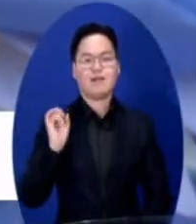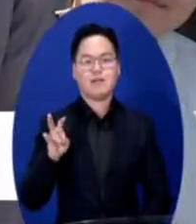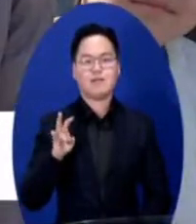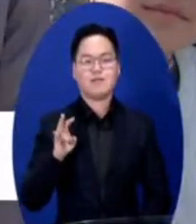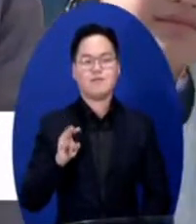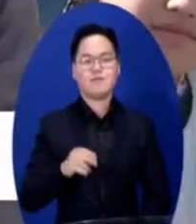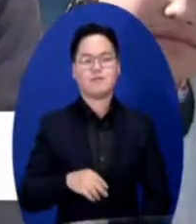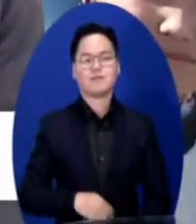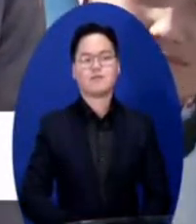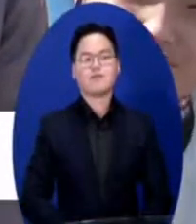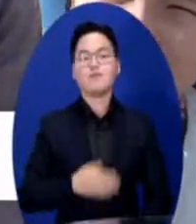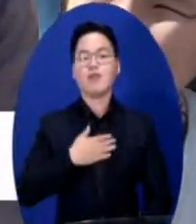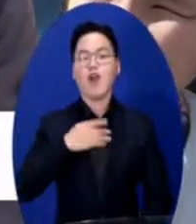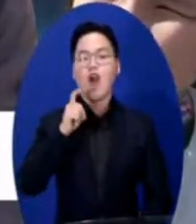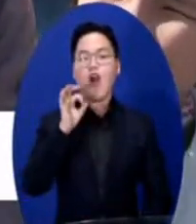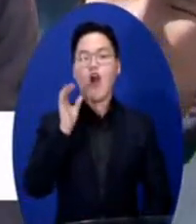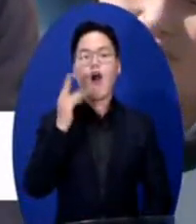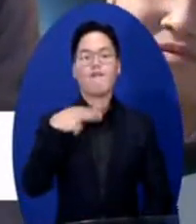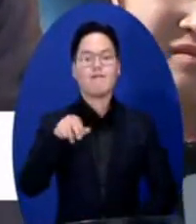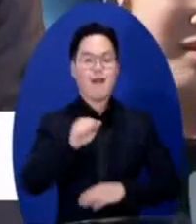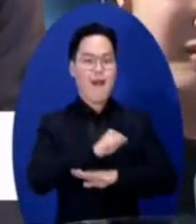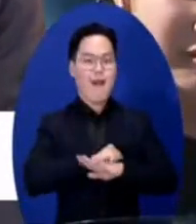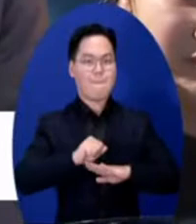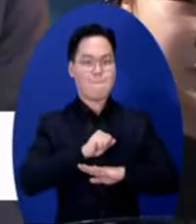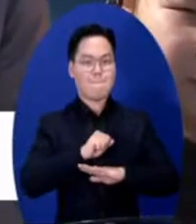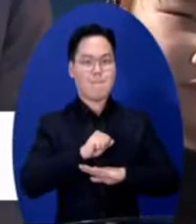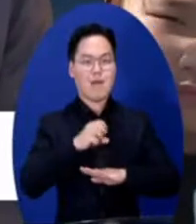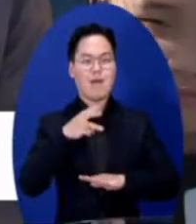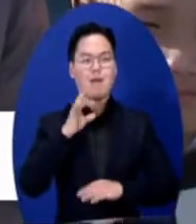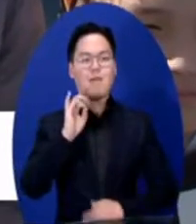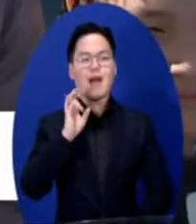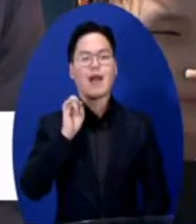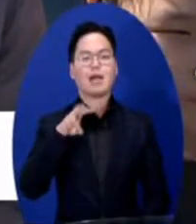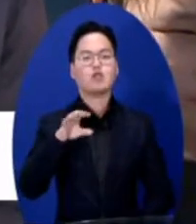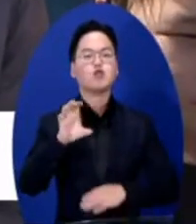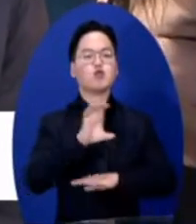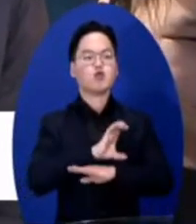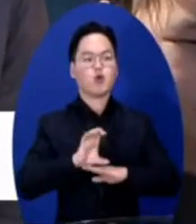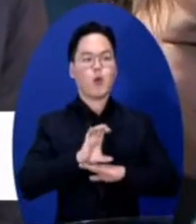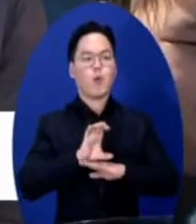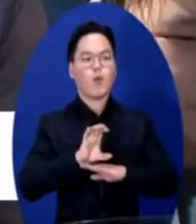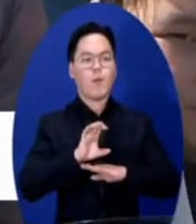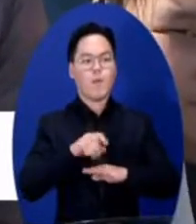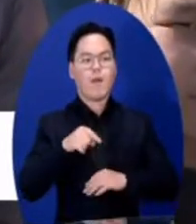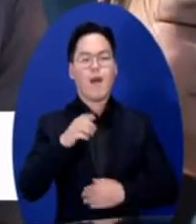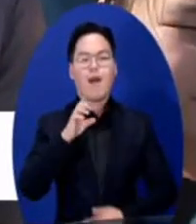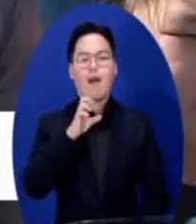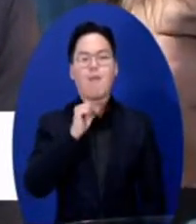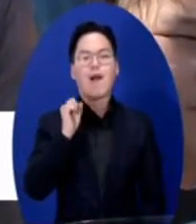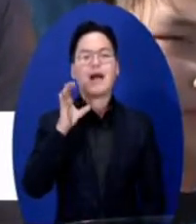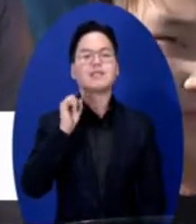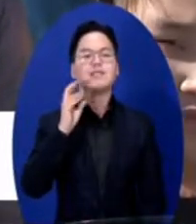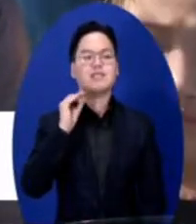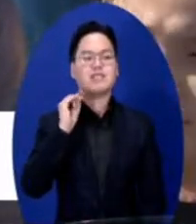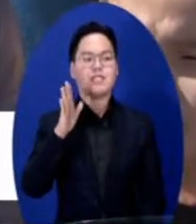юм. Тэр нэг чинь Ховд аймгийн Мянгат сумын Төв хорооны нарийн бичгийн дарга Бэ Баасан Жавын